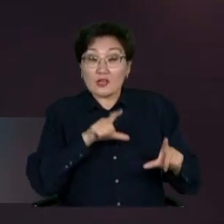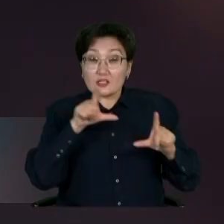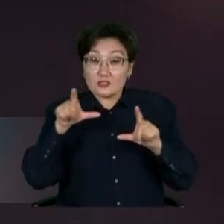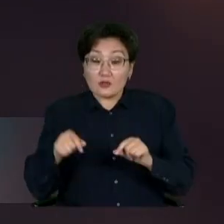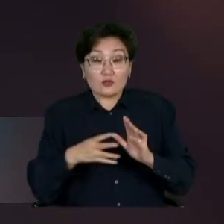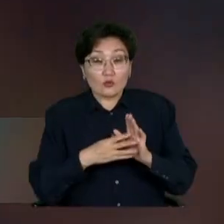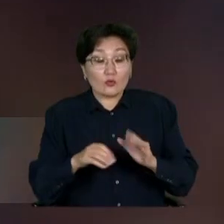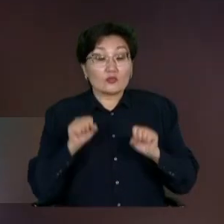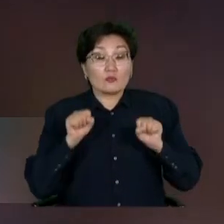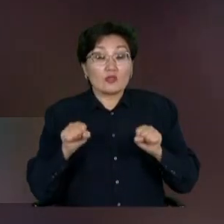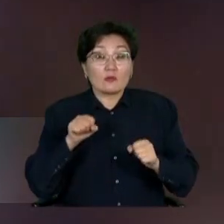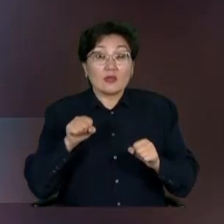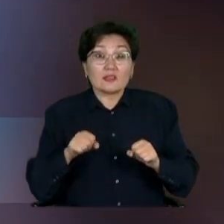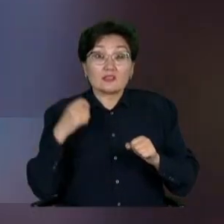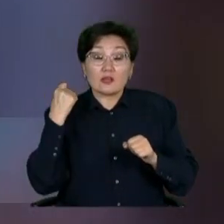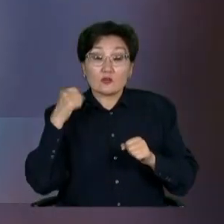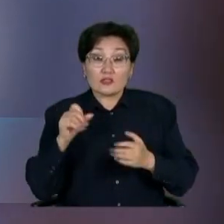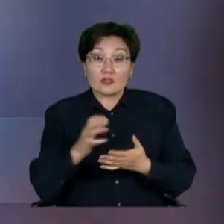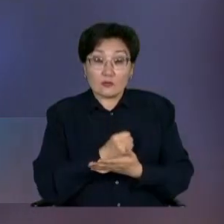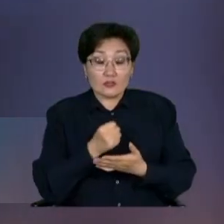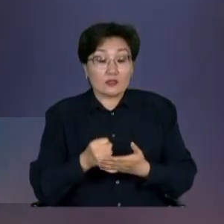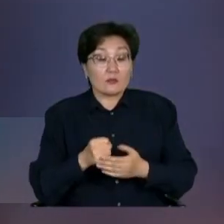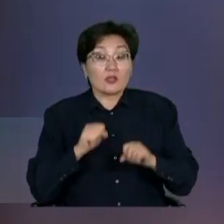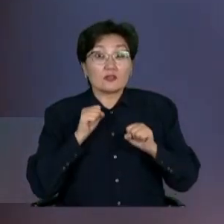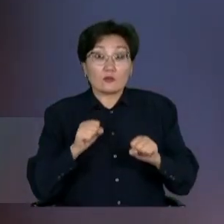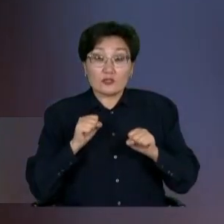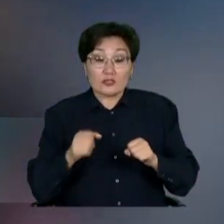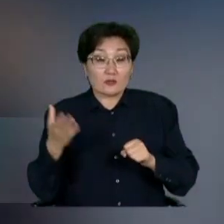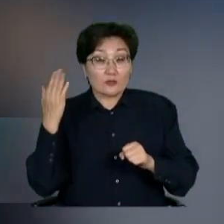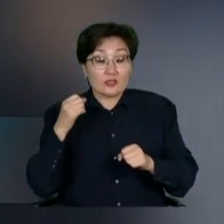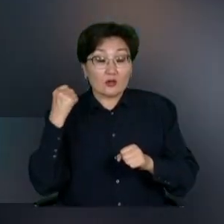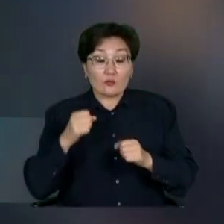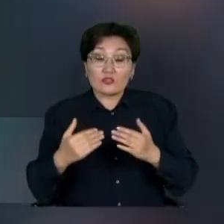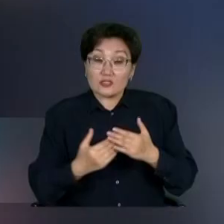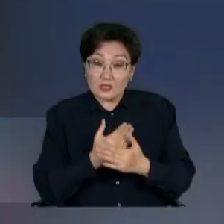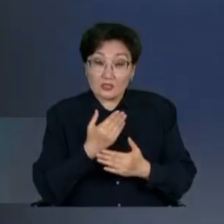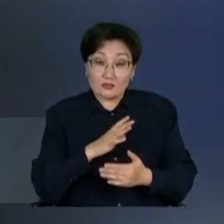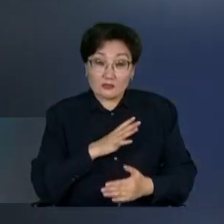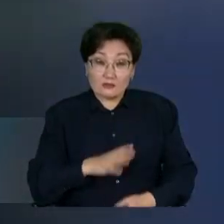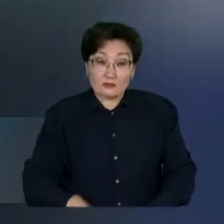9-ы жүлделі қайтты. Нәтижесінде паралимпиадашылар бұған дейінгі рекордты жаңартты.